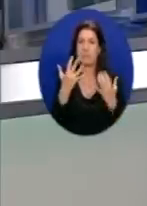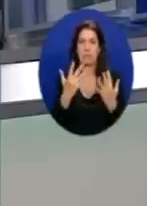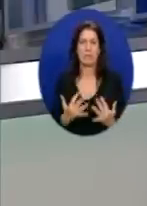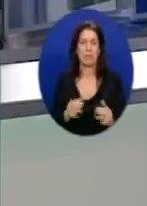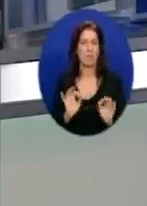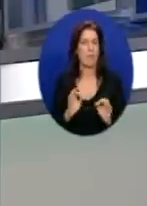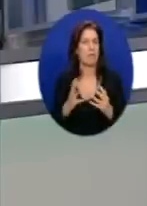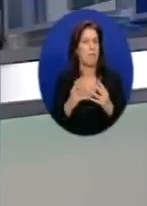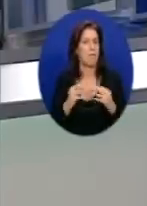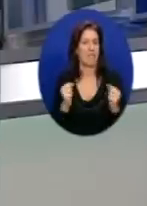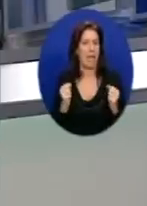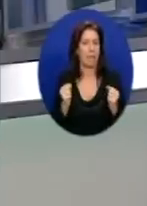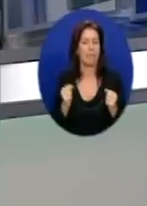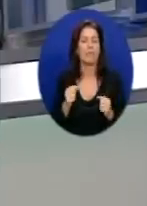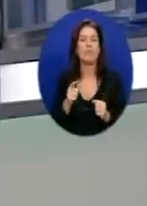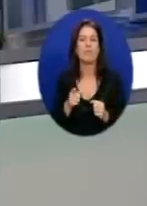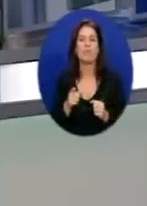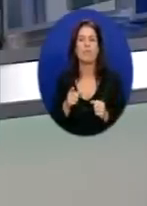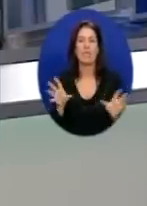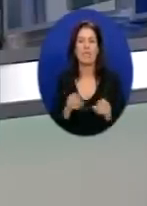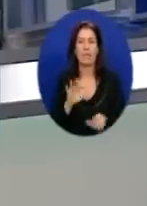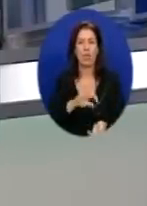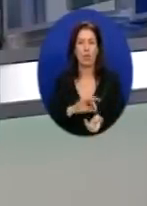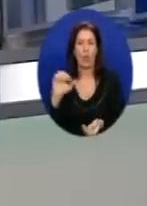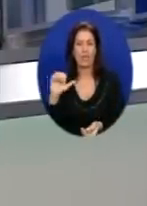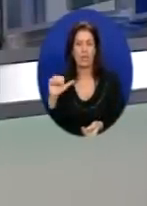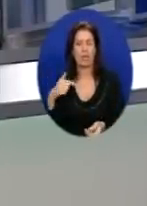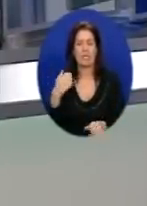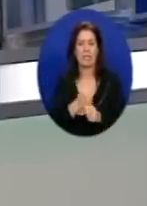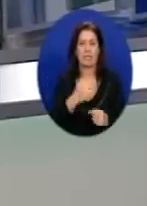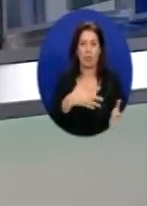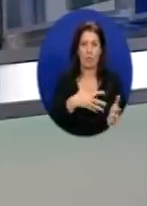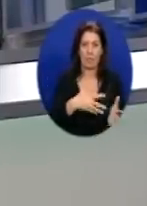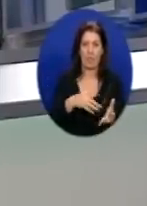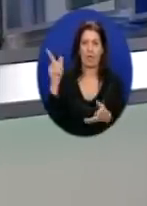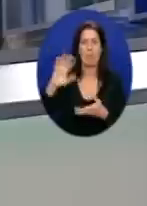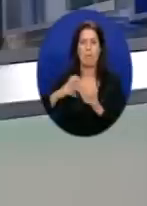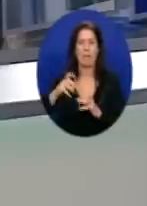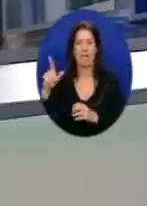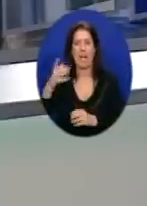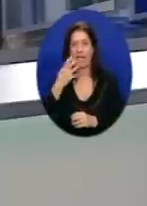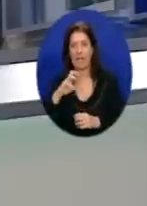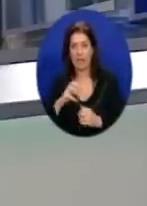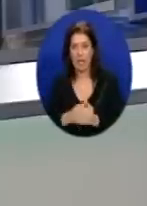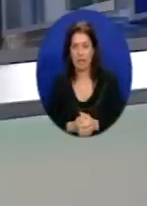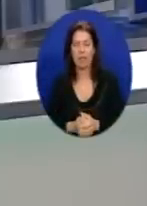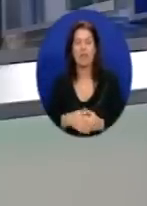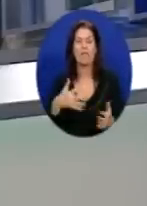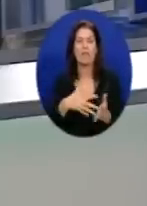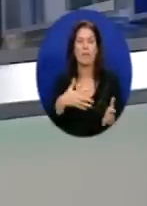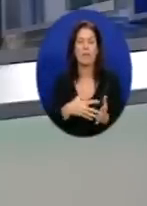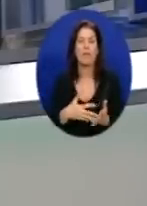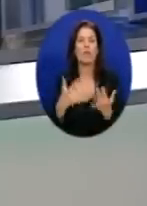מבהילים. ביחד עם דוקטור איצקוביץ' עשינו מחקר במכללת כנרת, ובדקנו בעצם את היקף התופעה